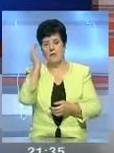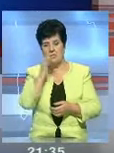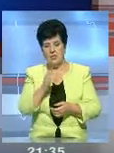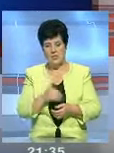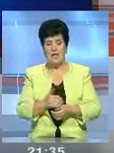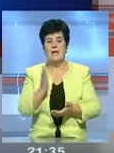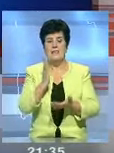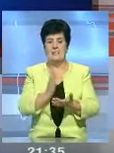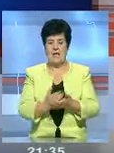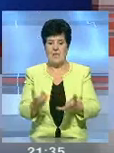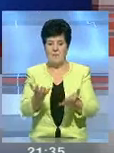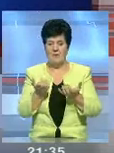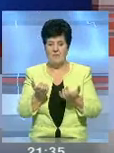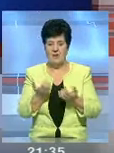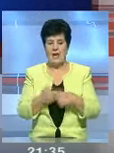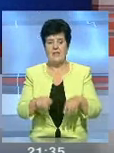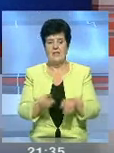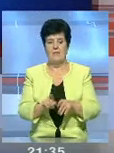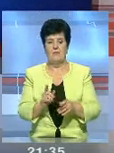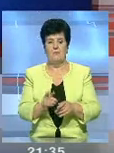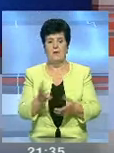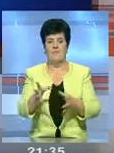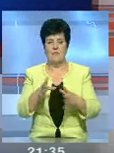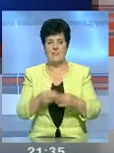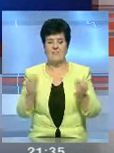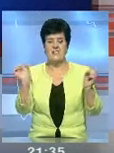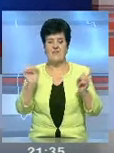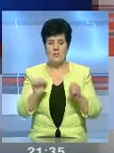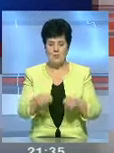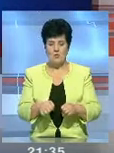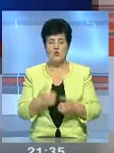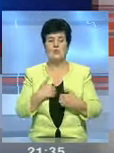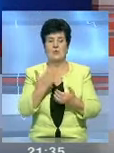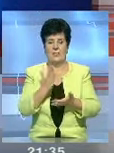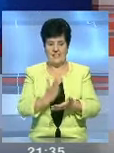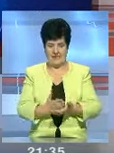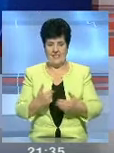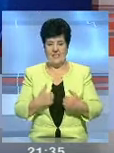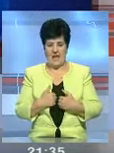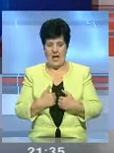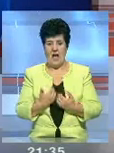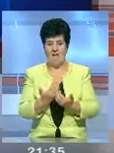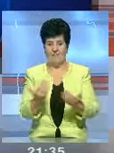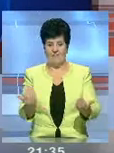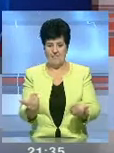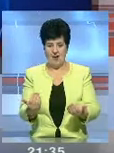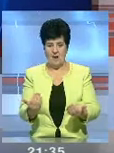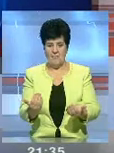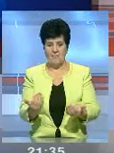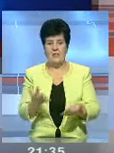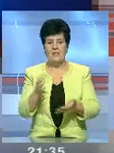привлекательными, и они сами к нам потянутся. Значит, возможности у нас есть. Я занималась